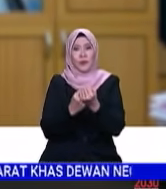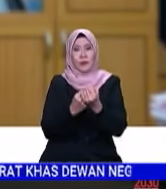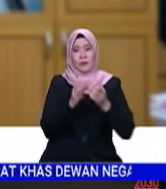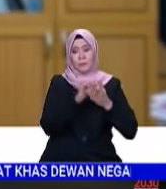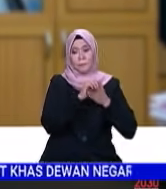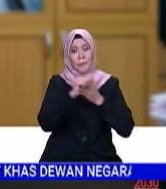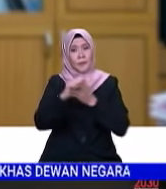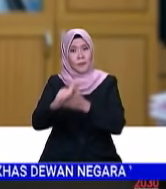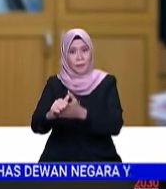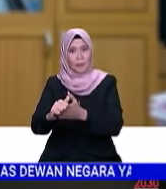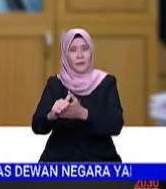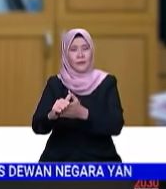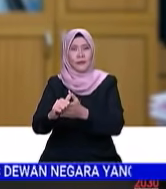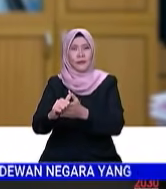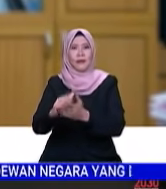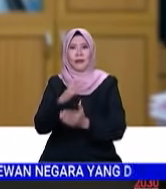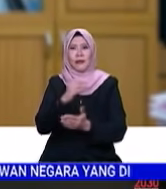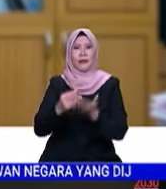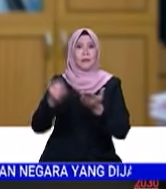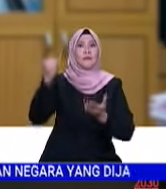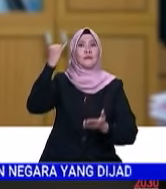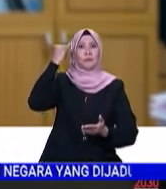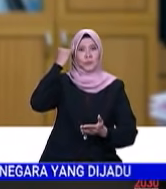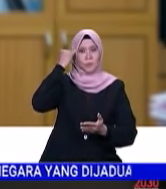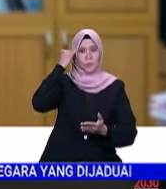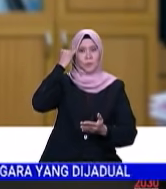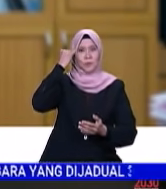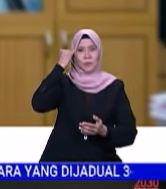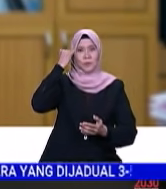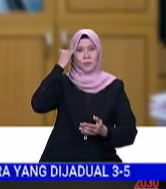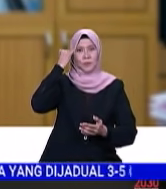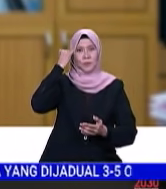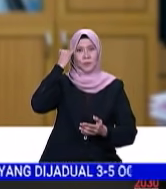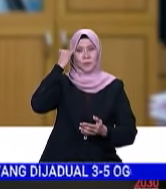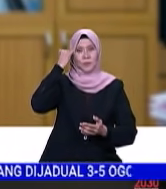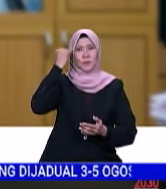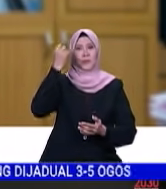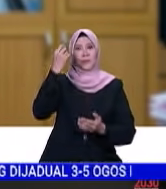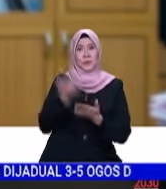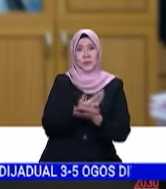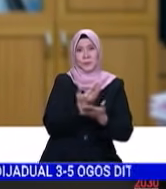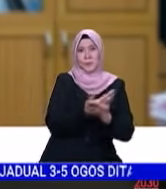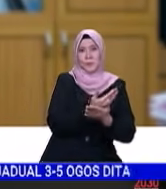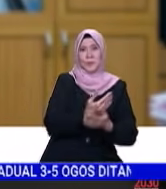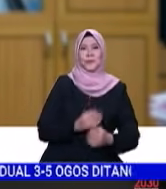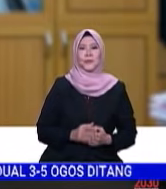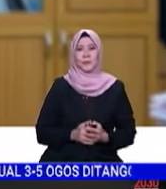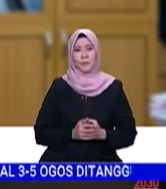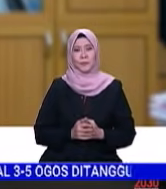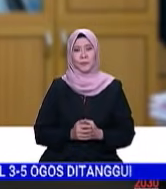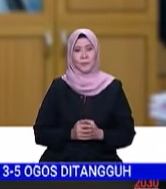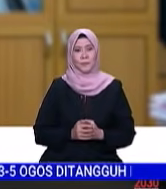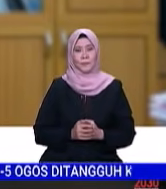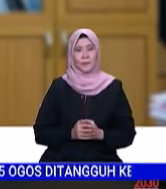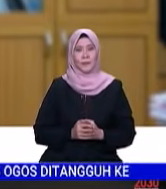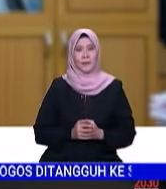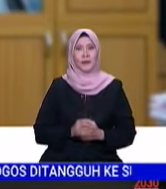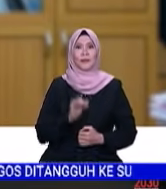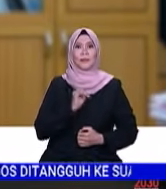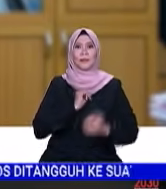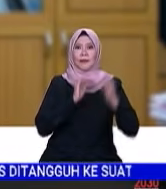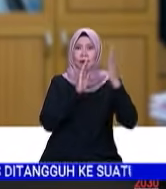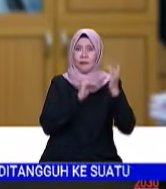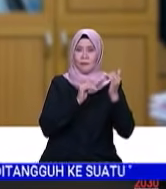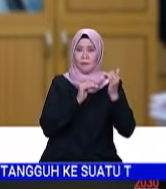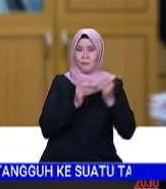bimbingan serta pengetahuan dan kemeriahan baru. Saya berharap sokongan